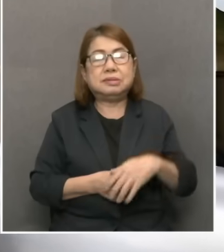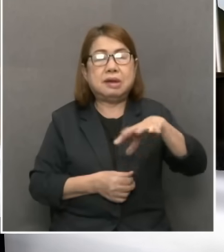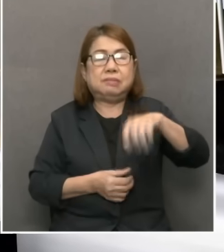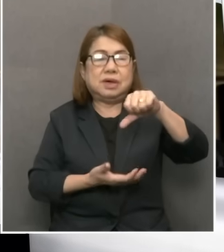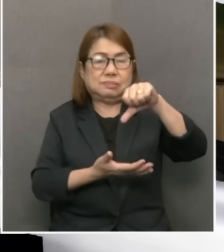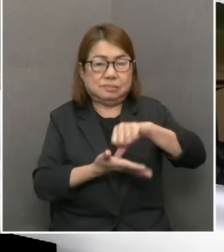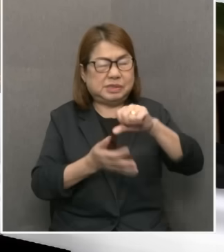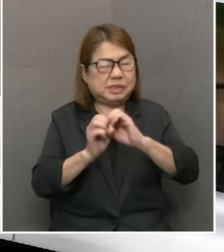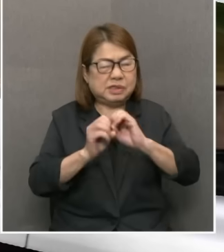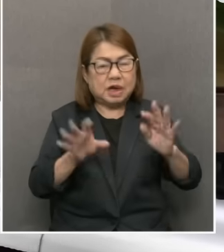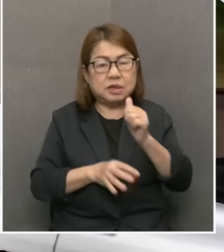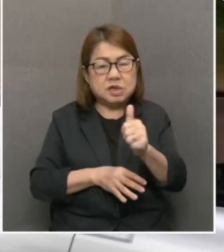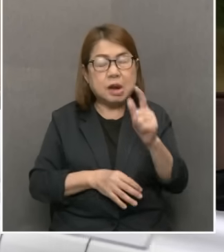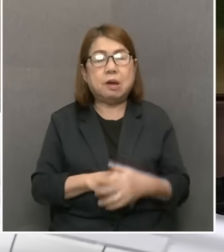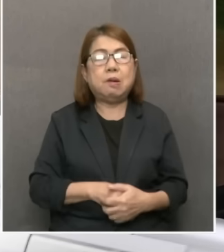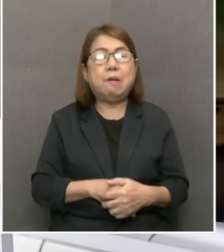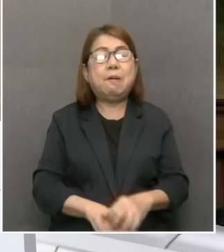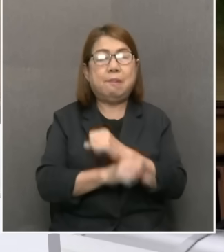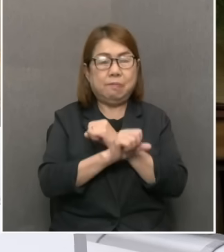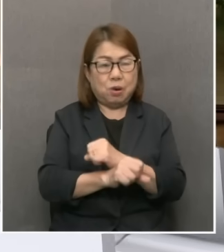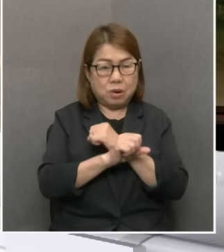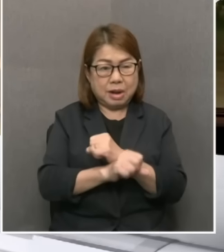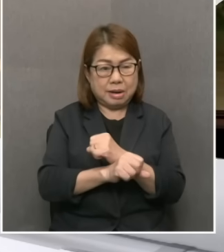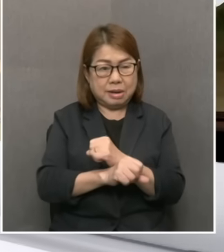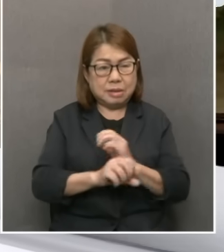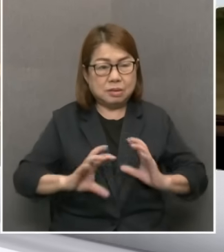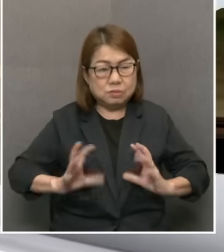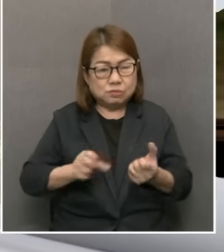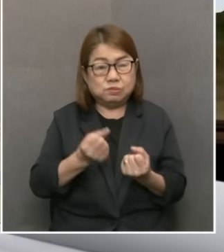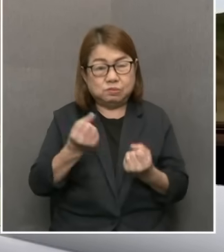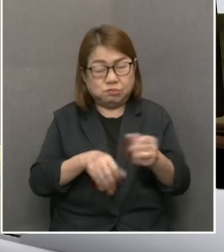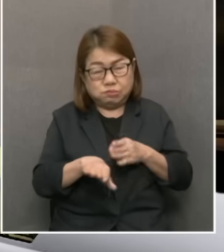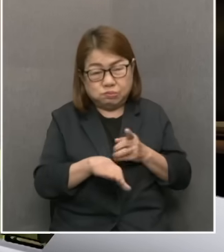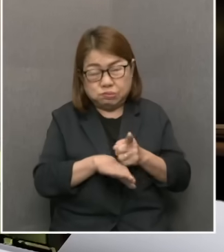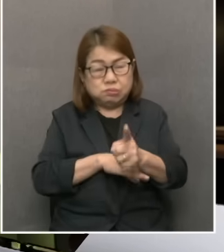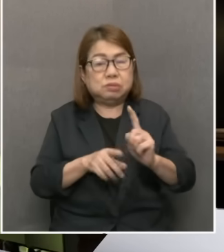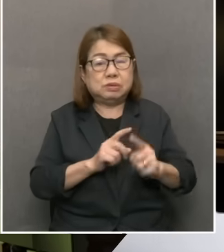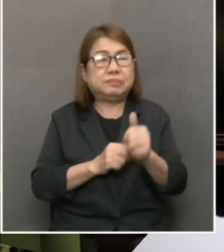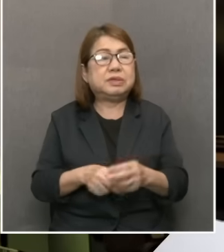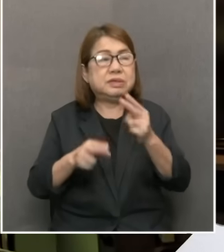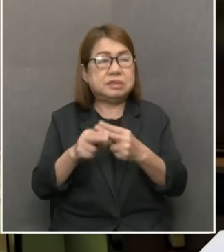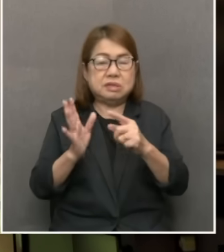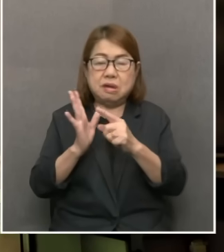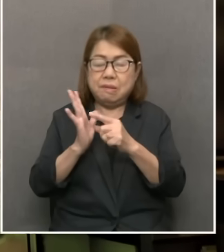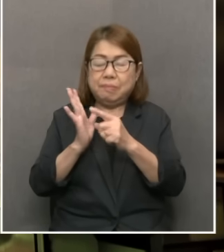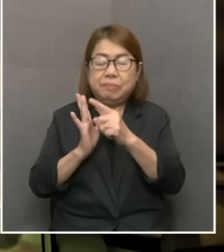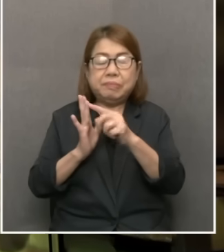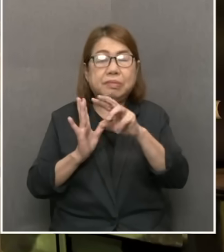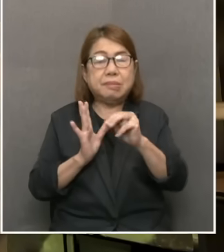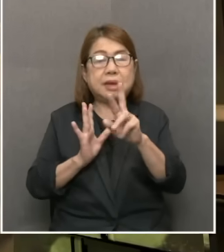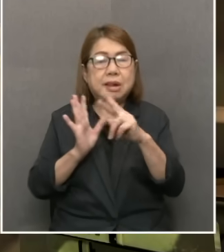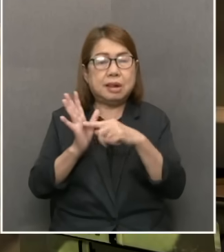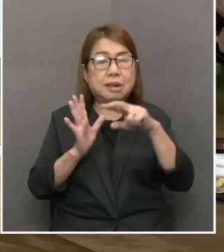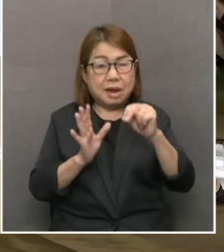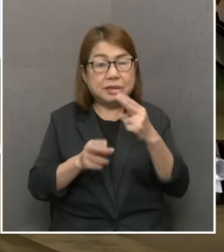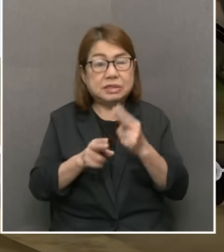ค่ะก็คือระบบป้องกันเคลื่อนที่ที่ชื่อว่าเมรานรายละเอียดเกี่ยวกับเมรานในตอนนี้ยังไม่ชัดเจนมากนัก